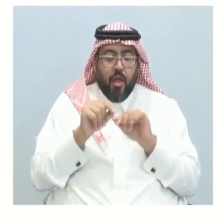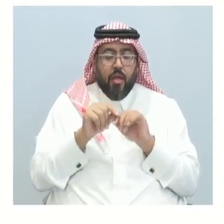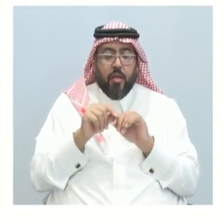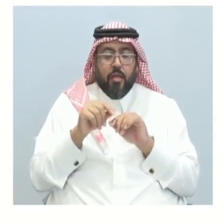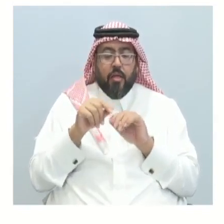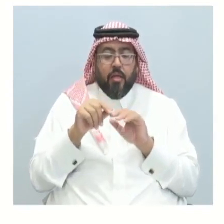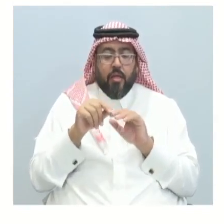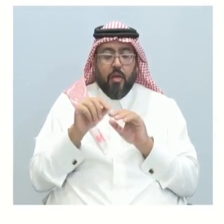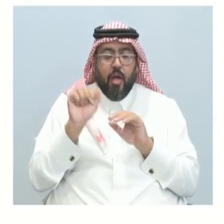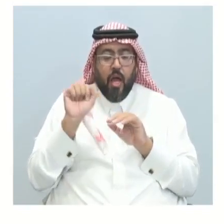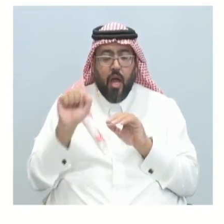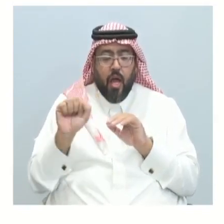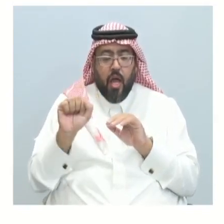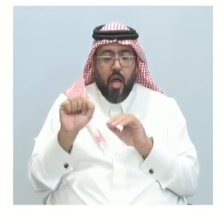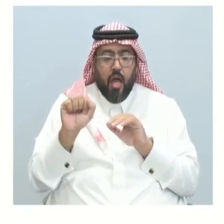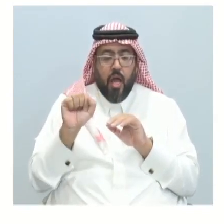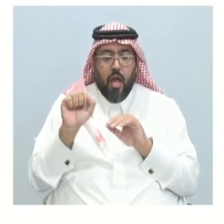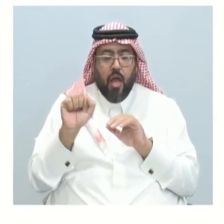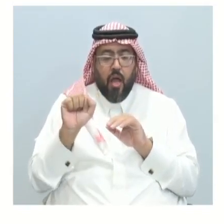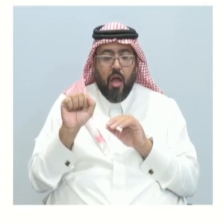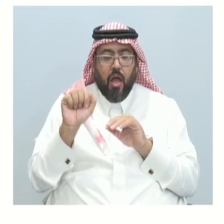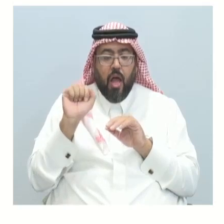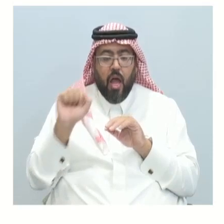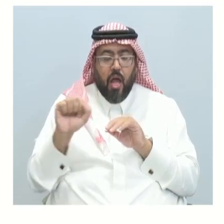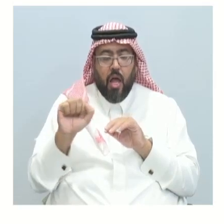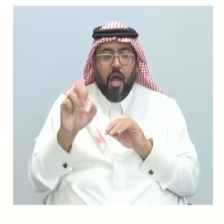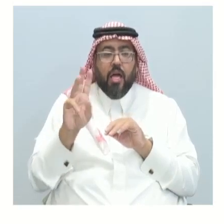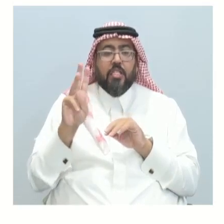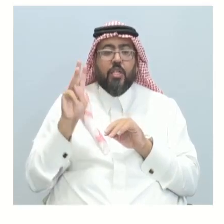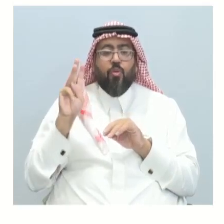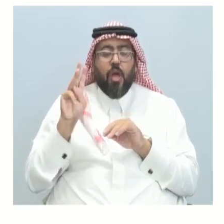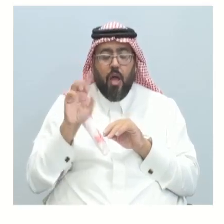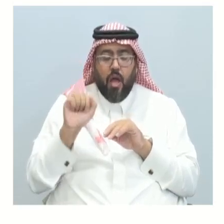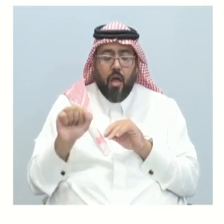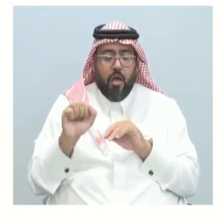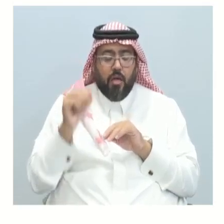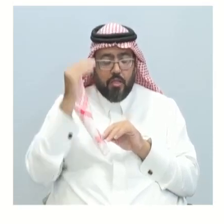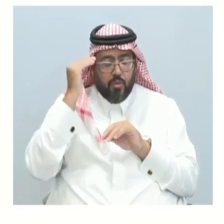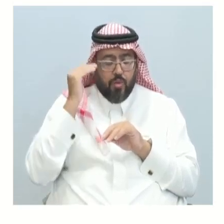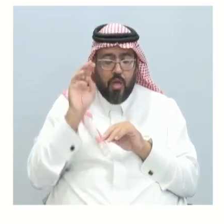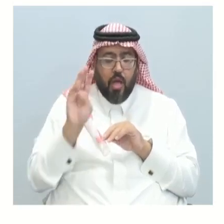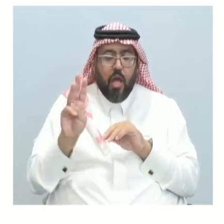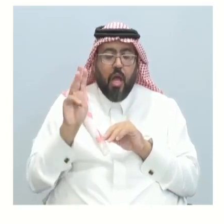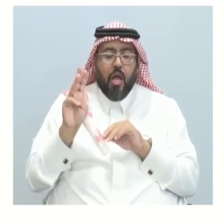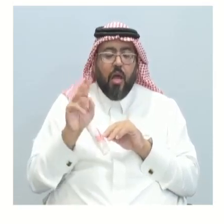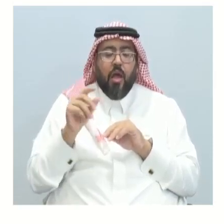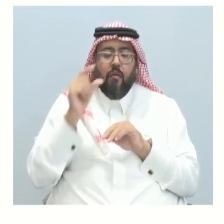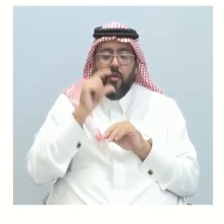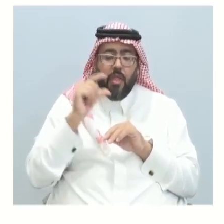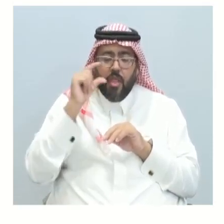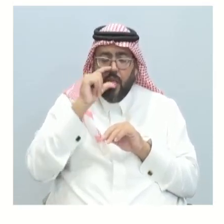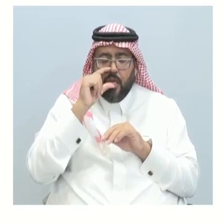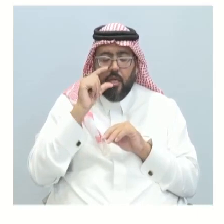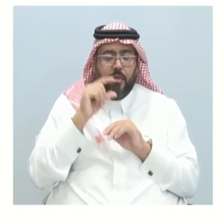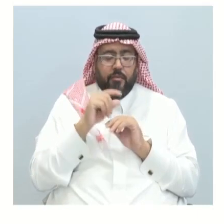السادس وهي حقوق الزوجه حقوق الزوجه ان نتعرف على حقوق الزوجه في ديننا